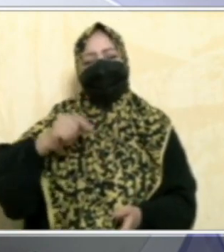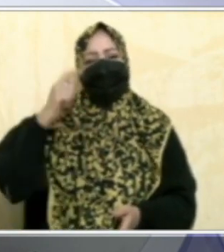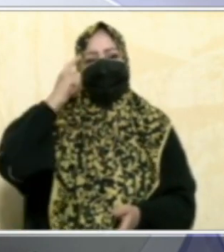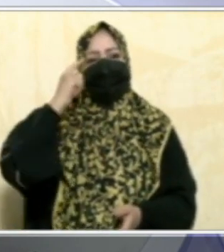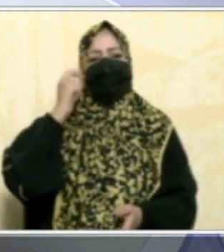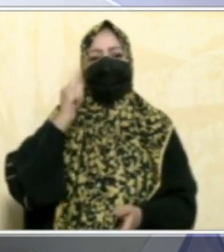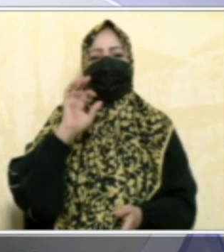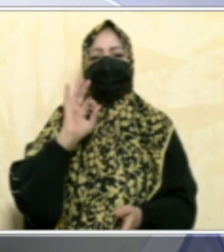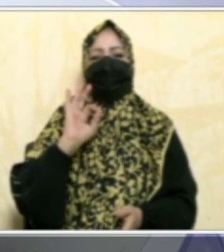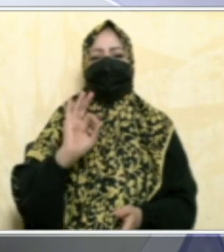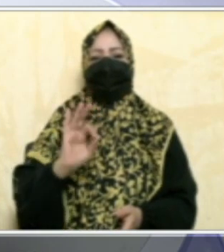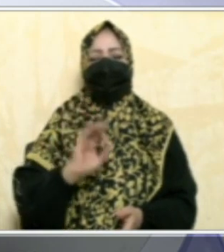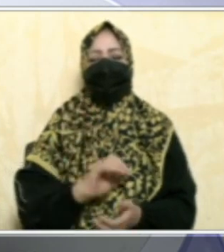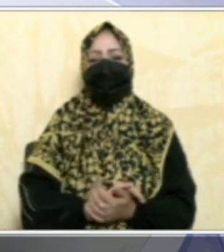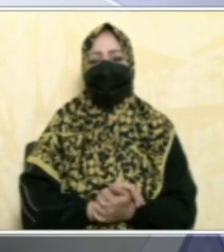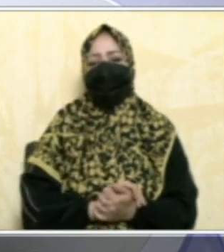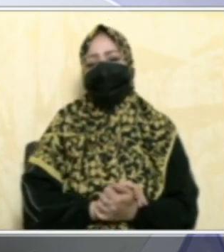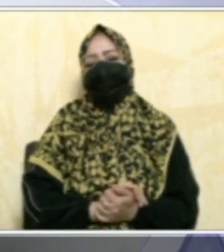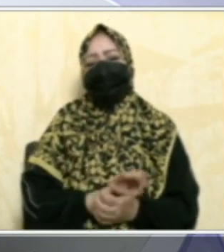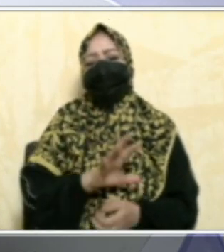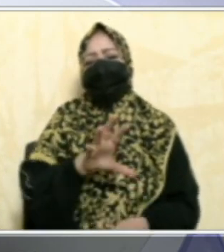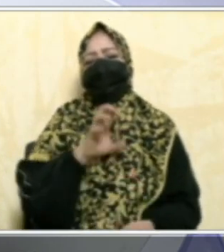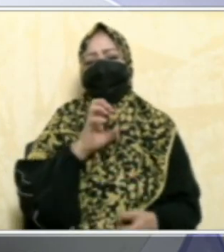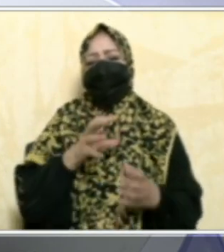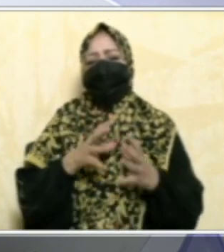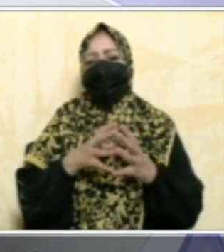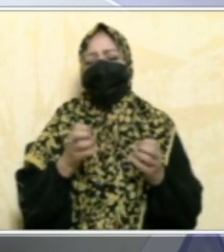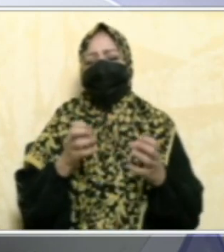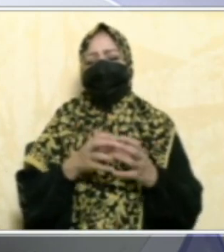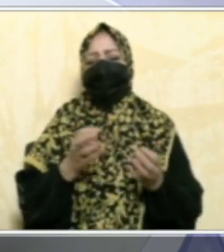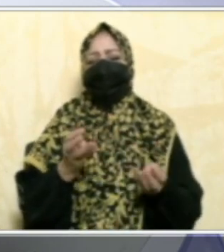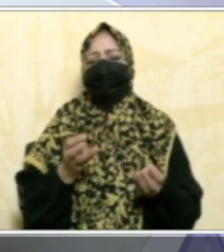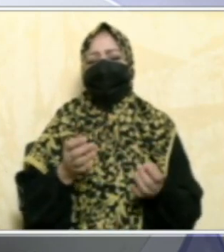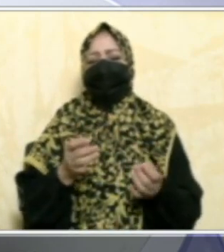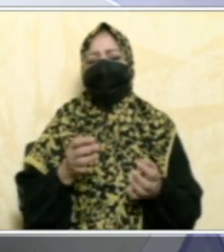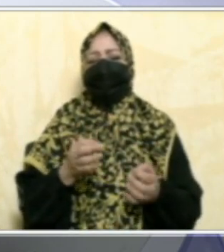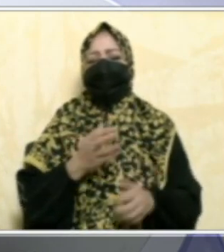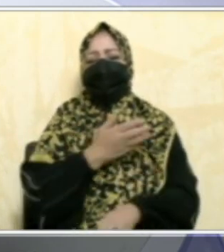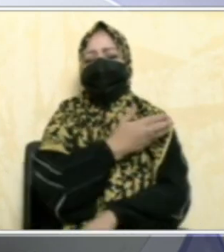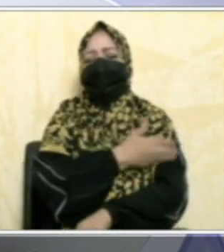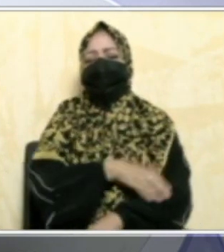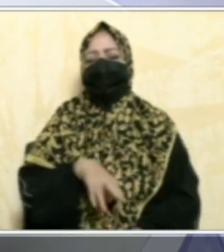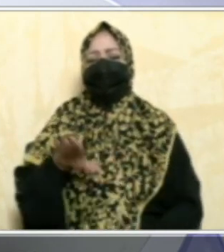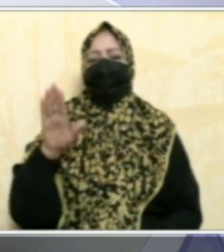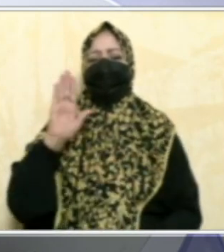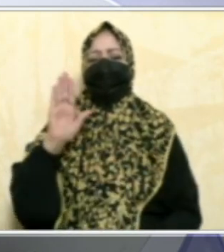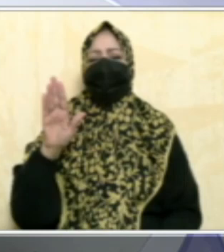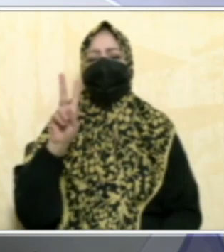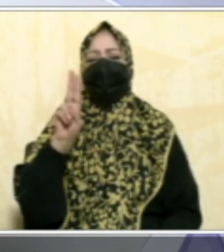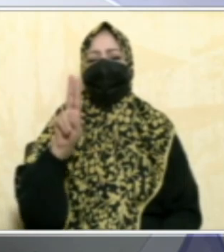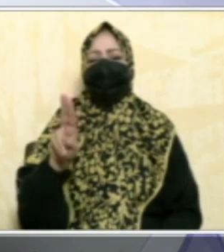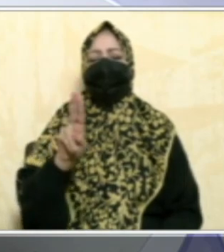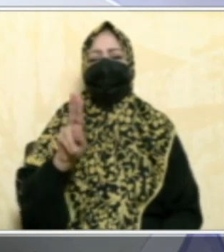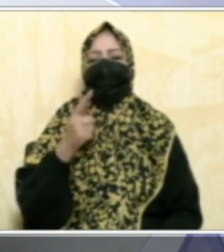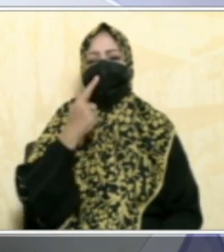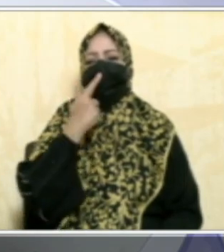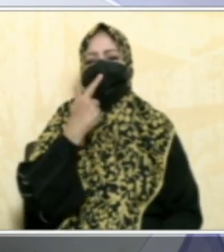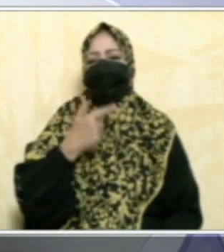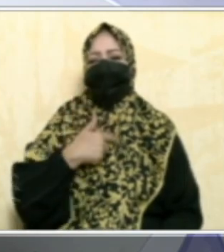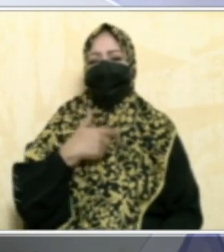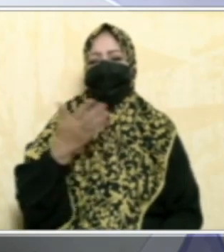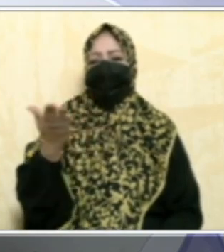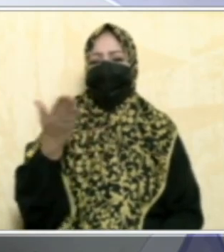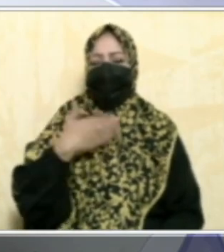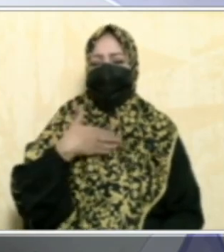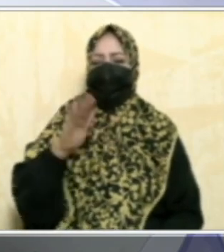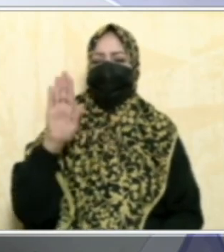معنى الاستغفار؟ معنى الاستغفار السين والتاء في اللغة العربية للطلب، معنى الاستغفار أي طلب المغفرة من